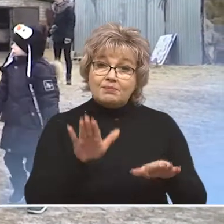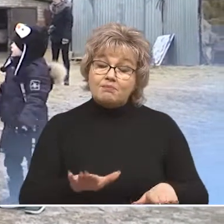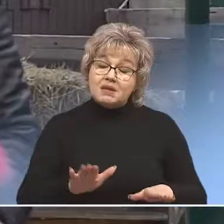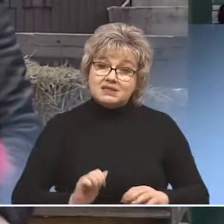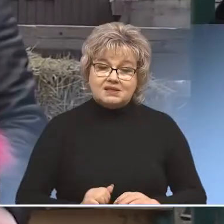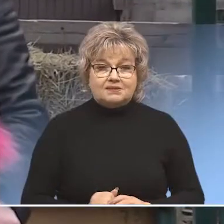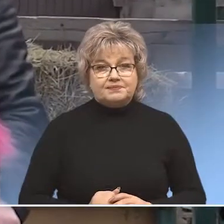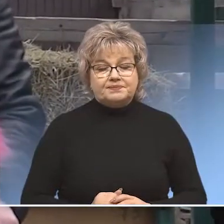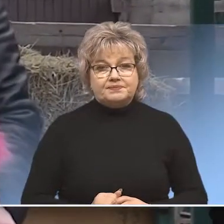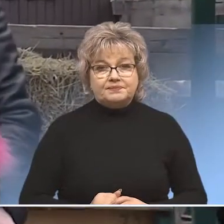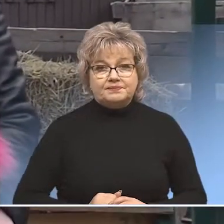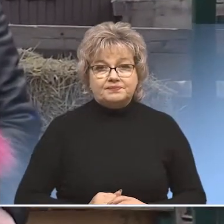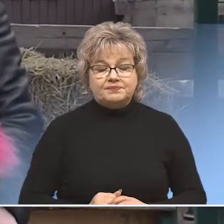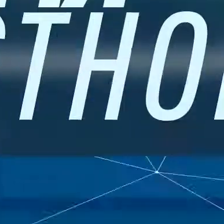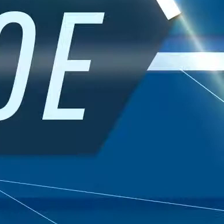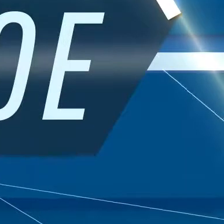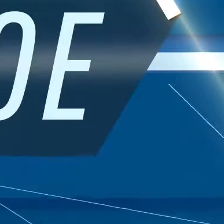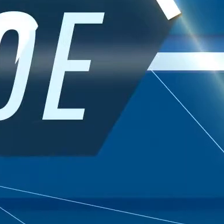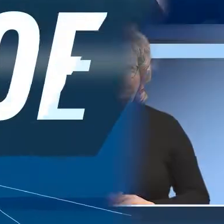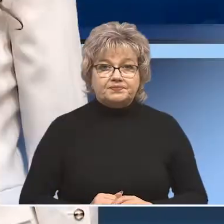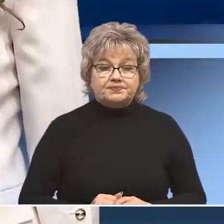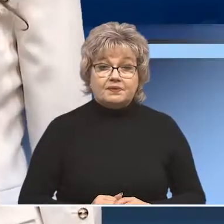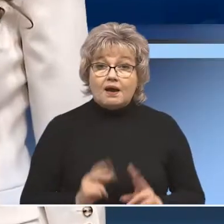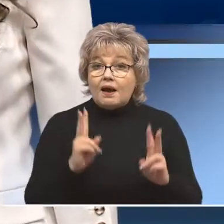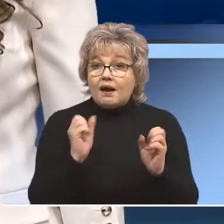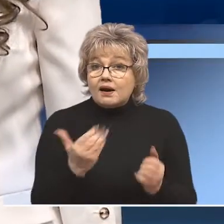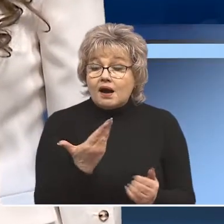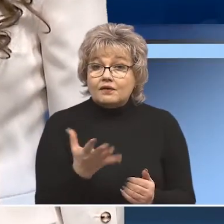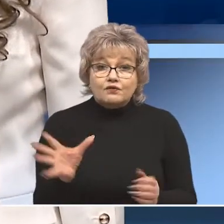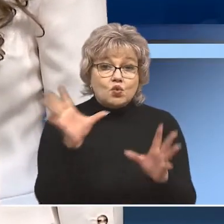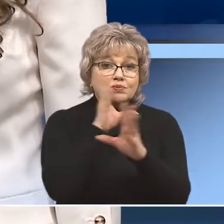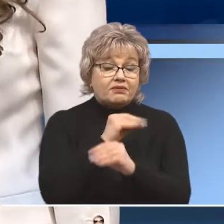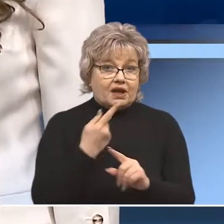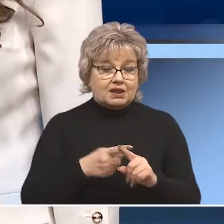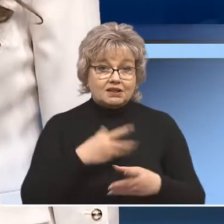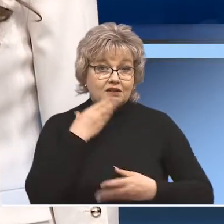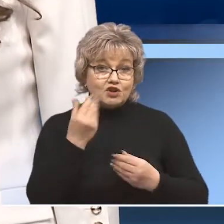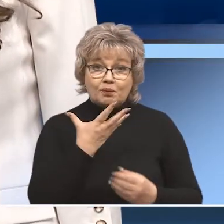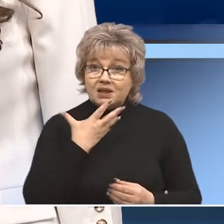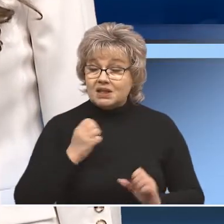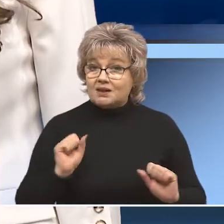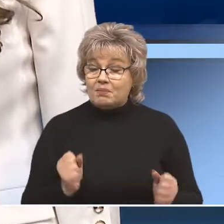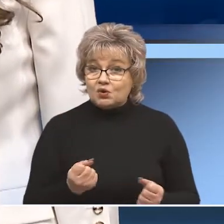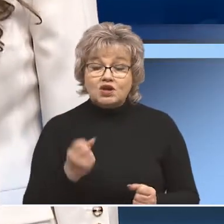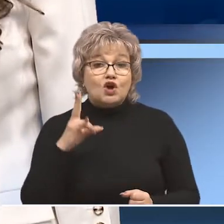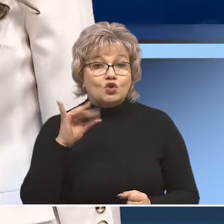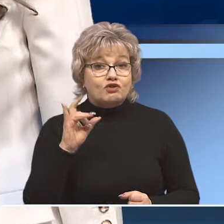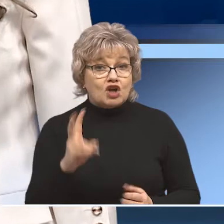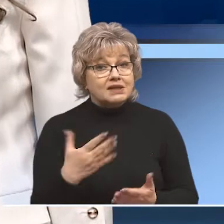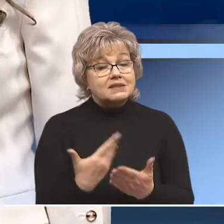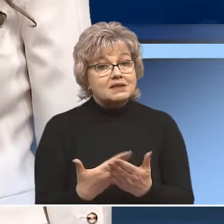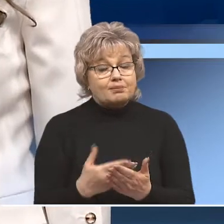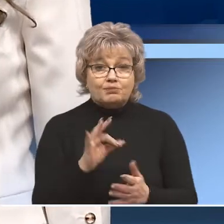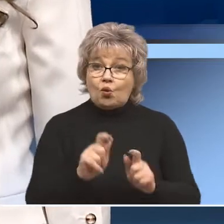«Донская столица», специально для программы «Время местное». И как он везде успевает, этот волшебный дедушка? В